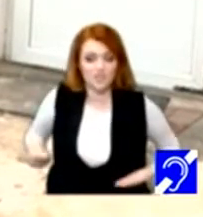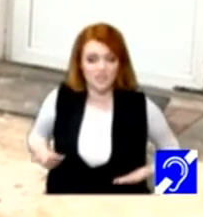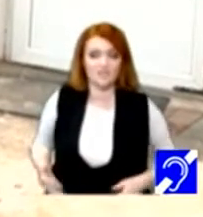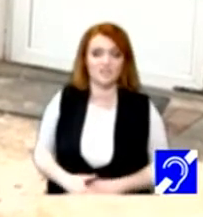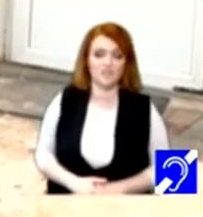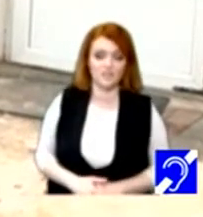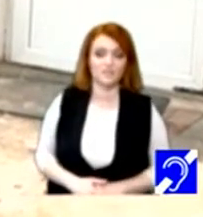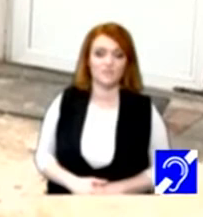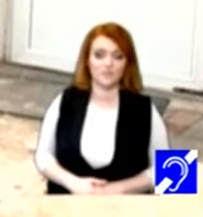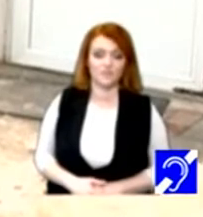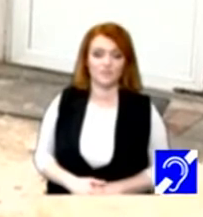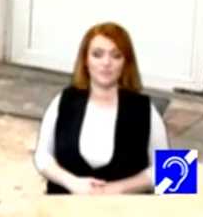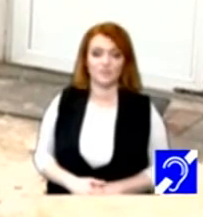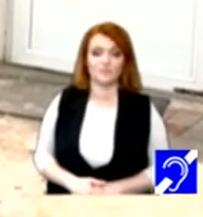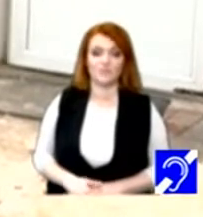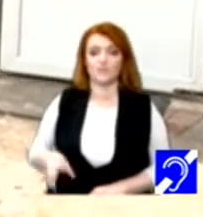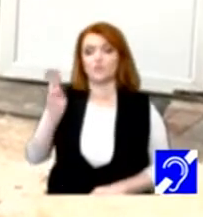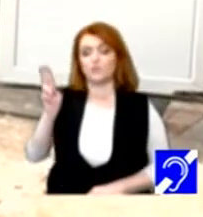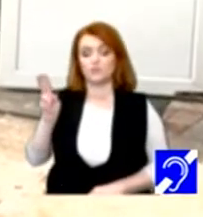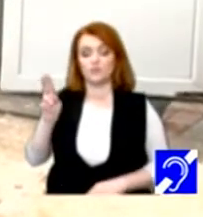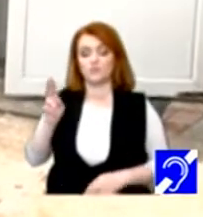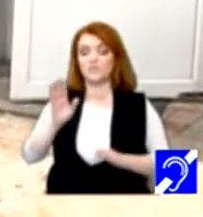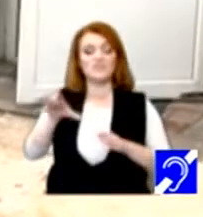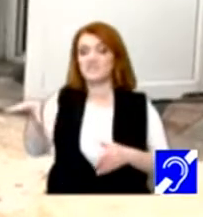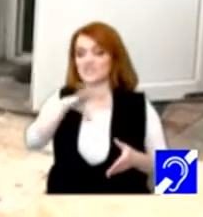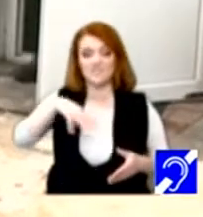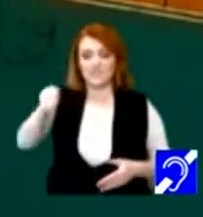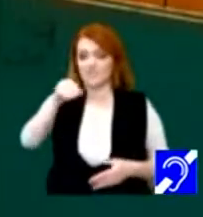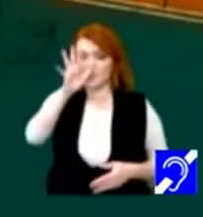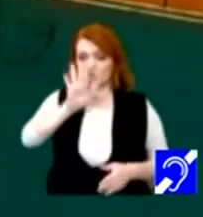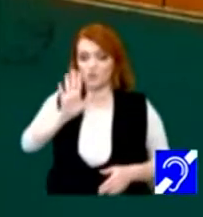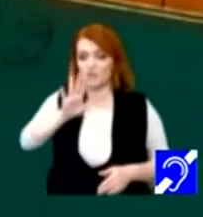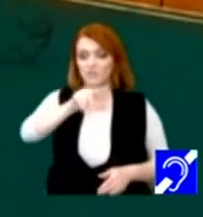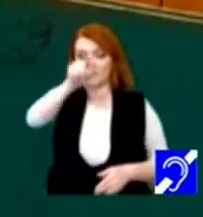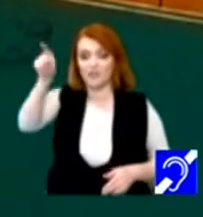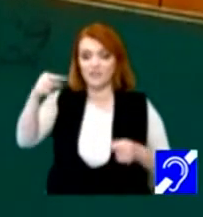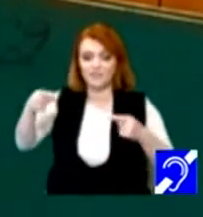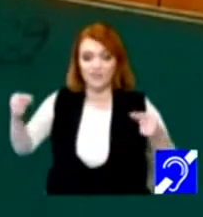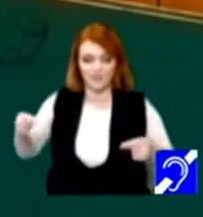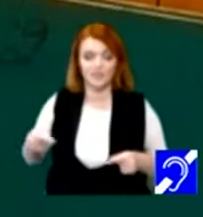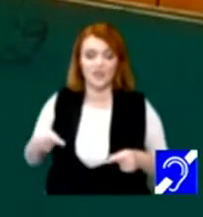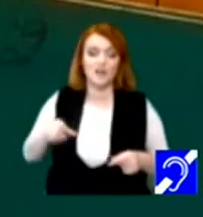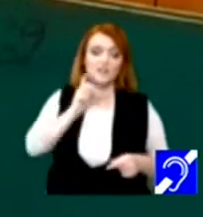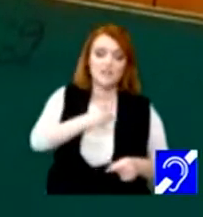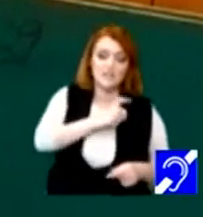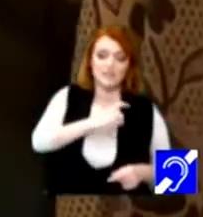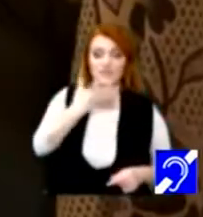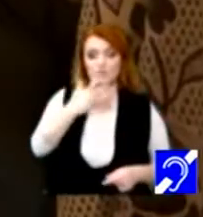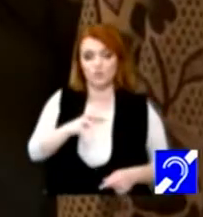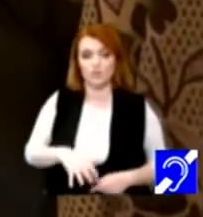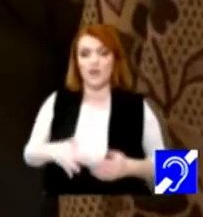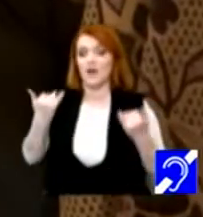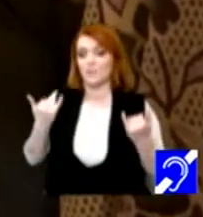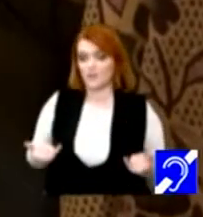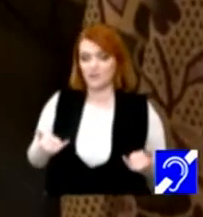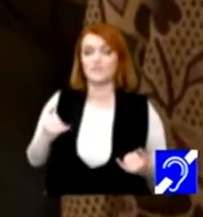la locurile de bașină care sunt de la nord, care de la sud, adică care au rămas pe zi două. În prezent, la centrul de găzduire a persoanelor fără